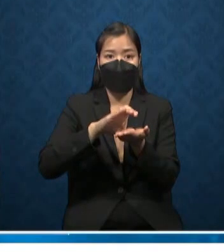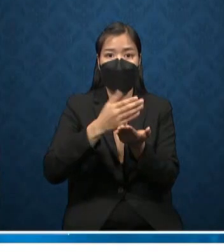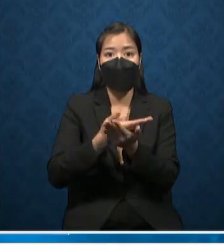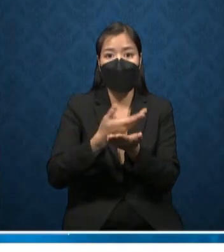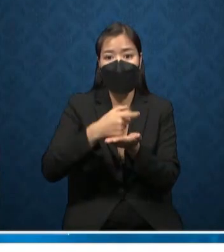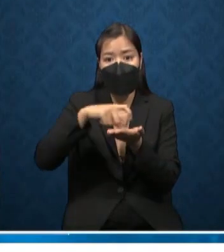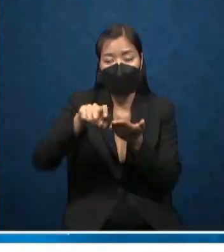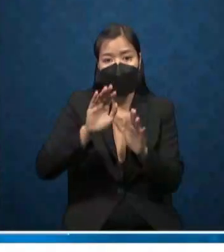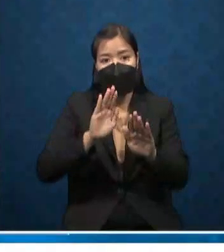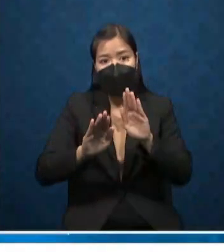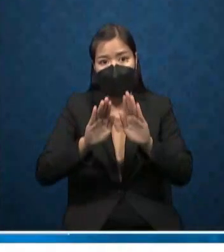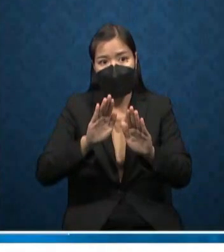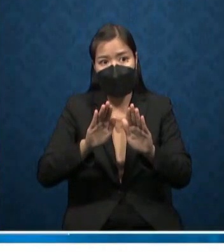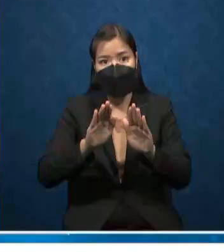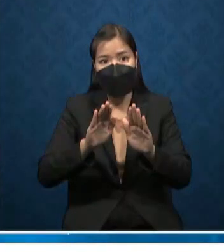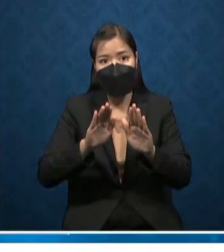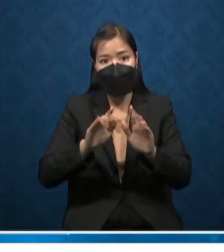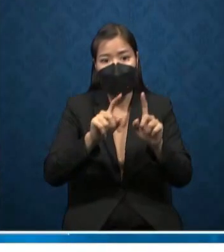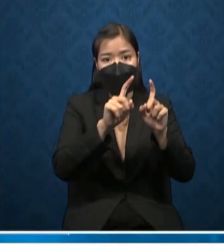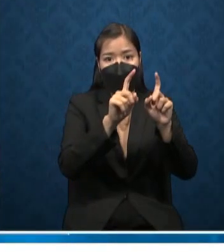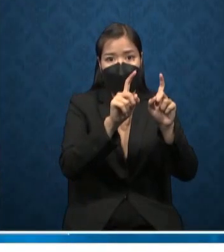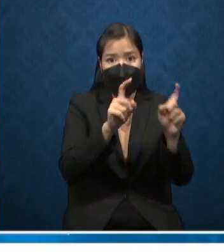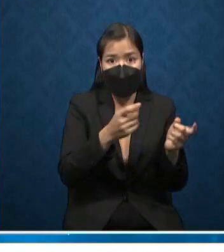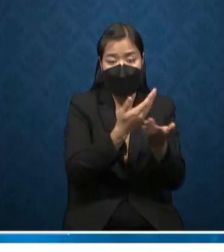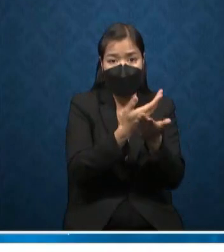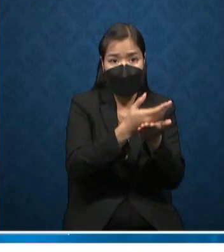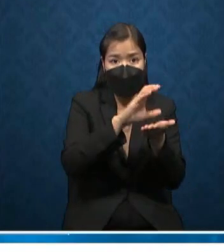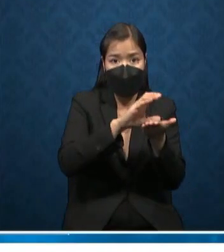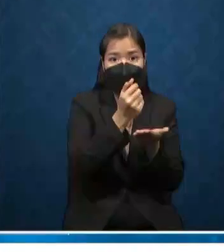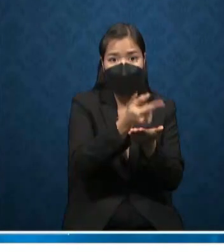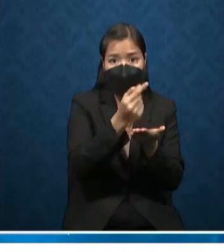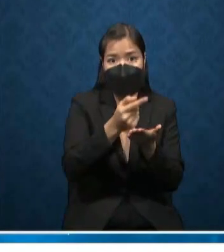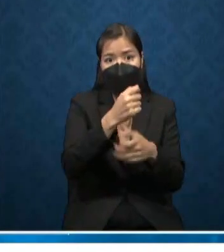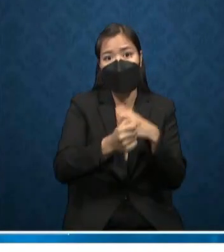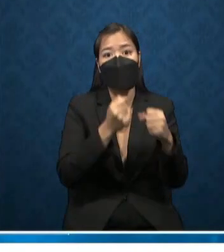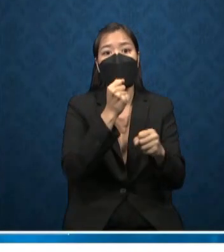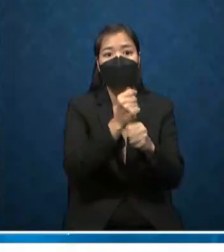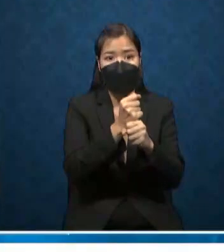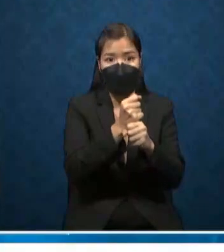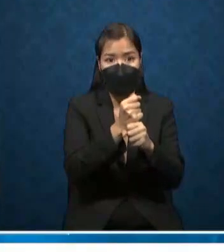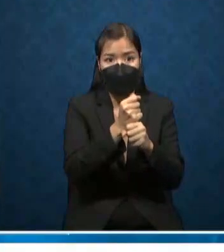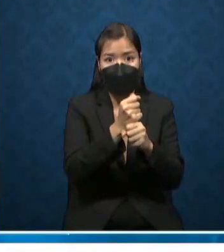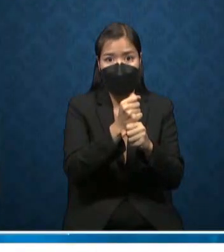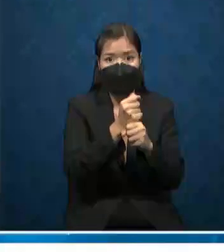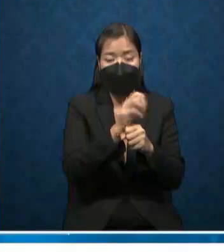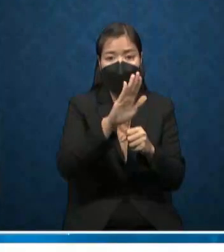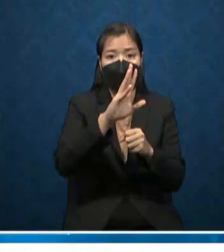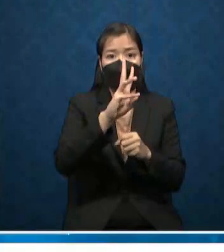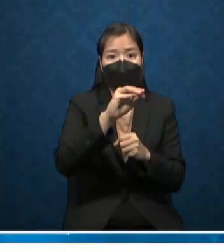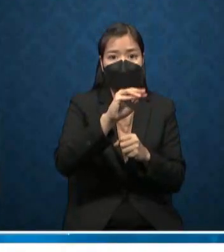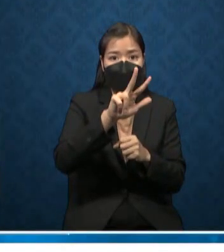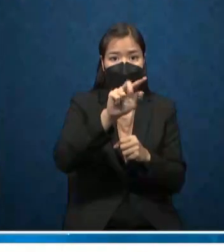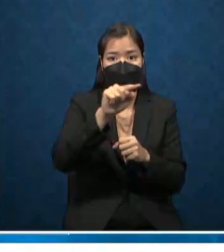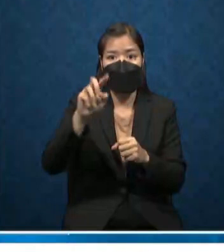เมื่อเทียบกับวงเงินงบประมาณรายจ่ายประจำปีรายจ่ายงบกลางของปี63ถึง65